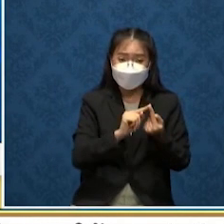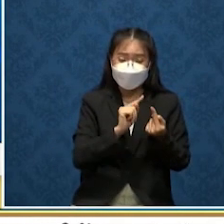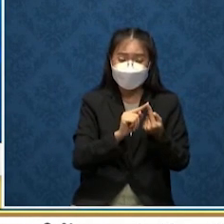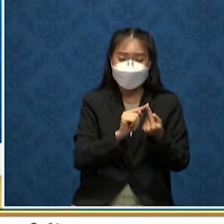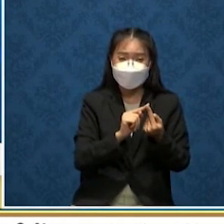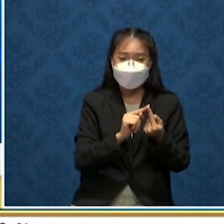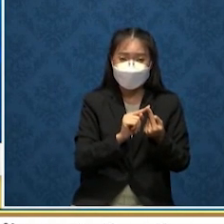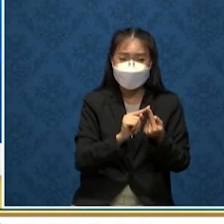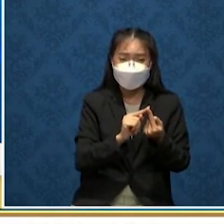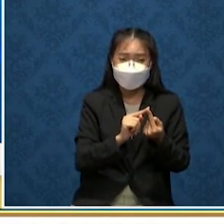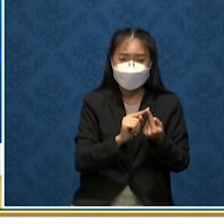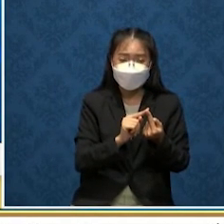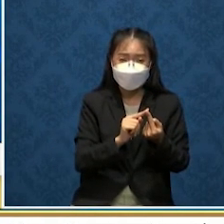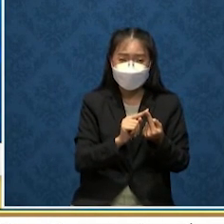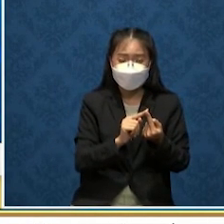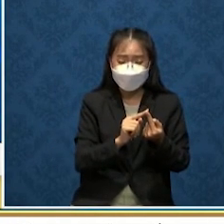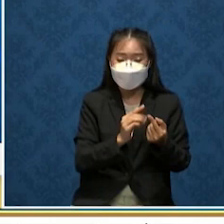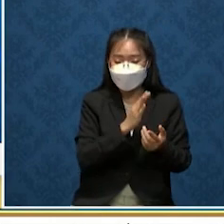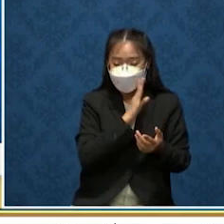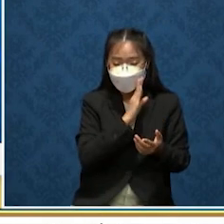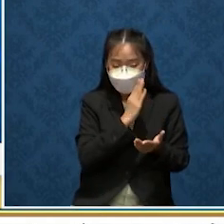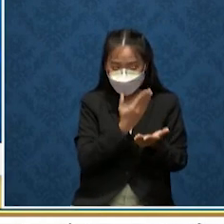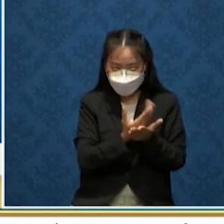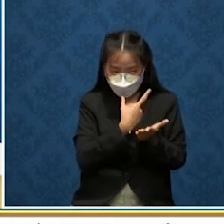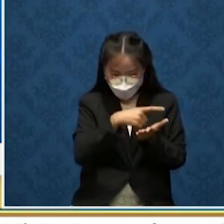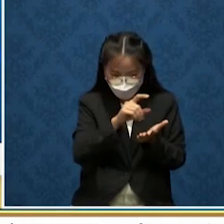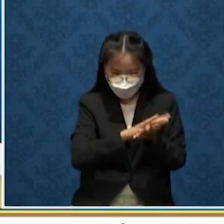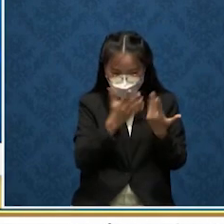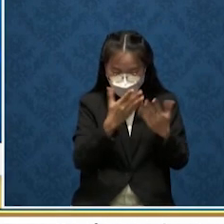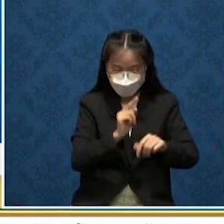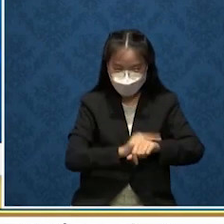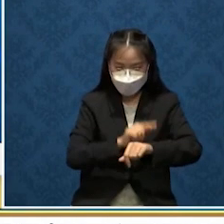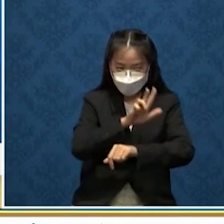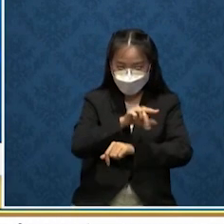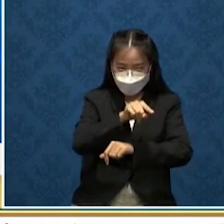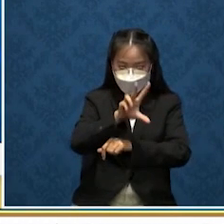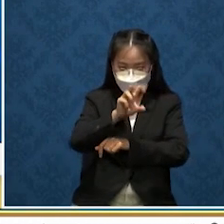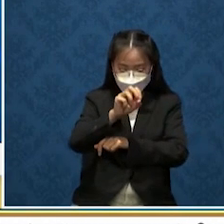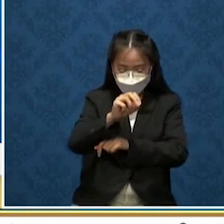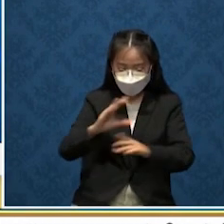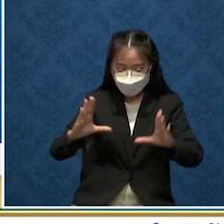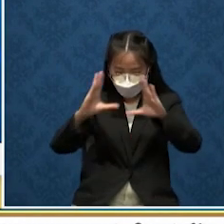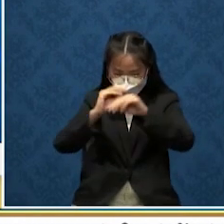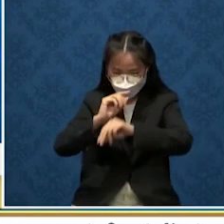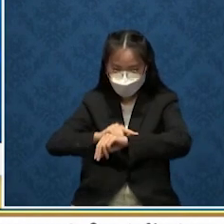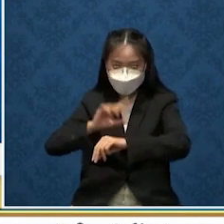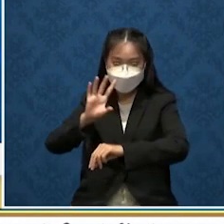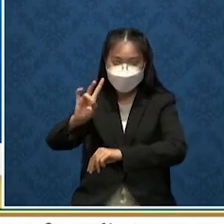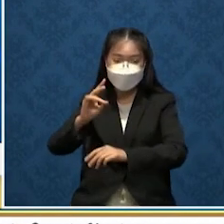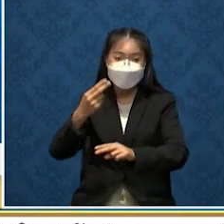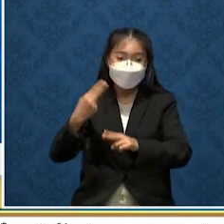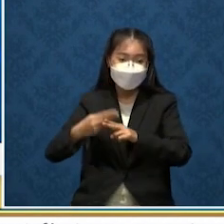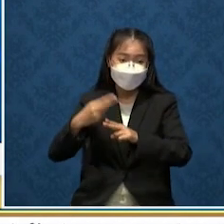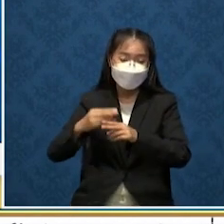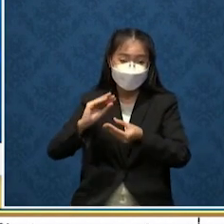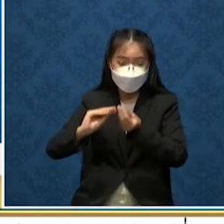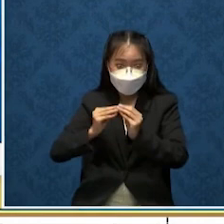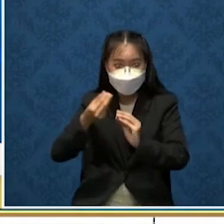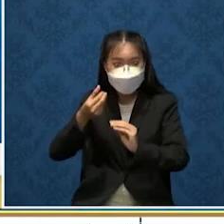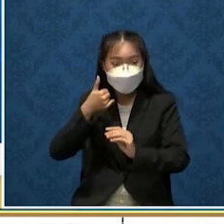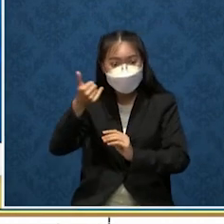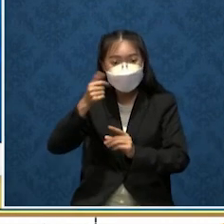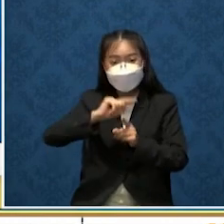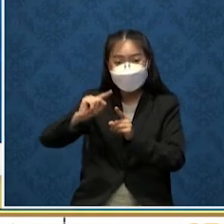แล้วนายหน้าเนี่ยพอโอนตังค์เสร็จปุ๊บบ่าย 3ครึ่งตอนไม่เกิน1ทุ่มเนี่ยจะได้รายชื่อพร้อมเบอร์โทรศัพท์ทั้งหมด